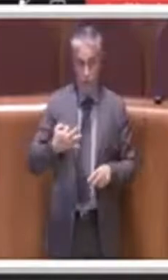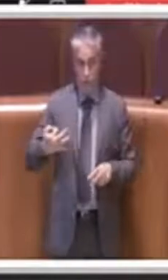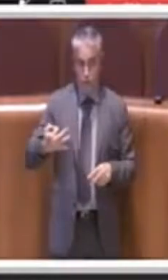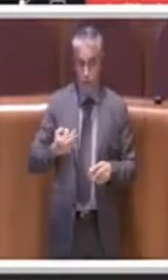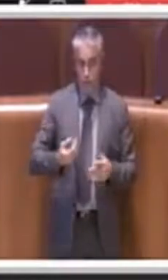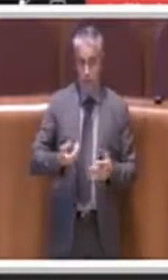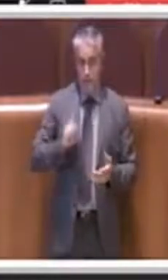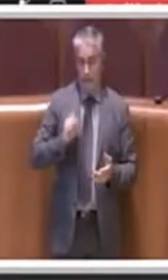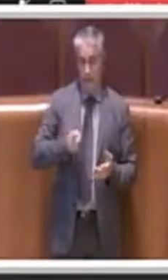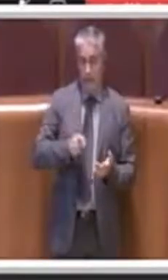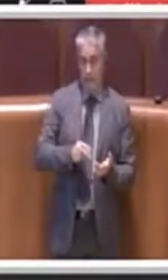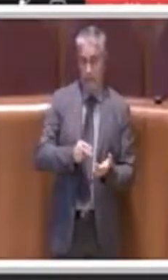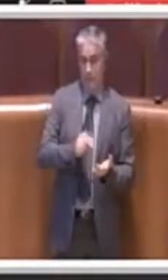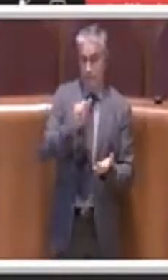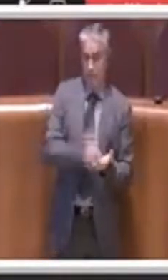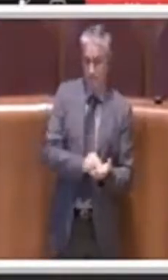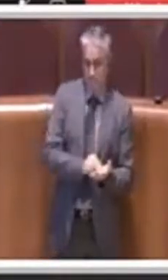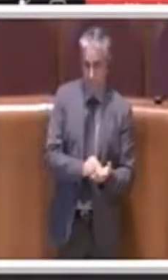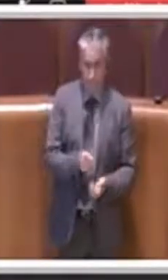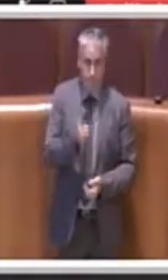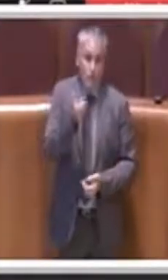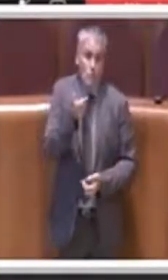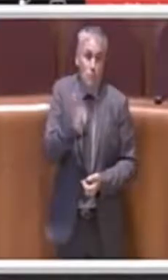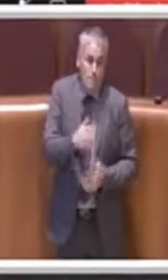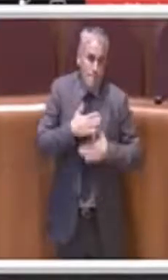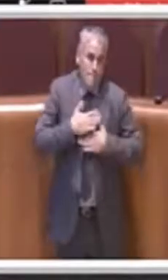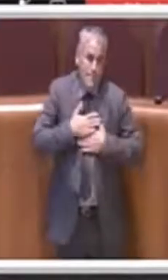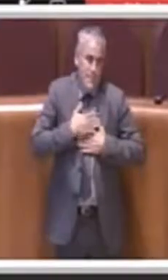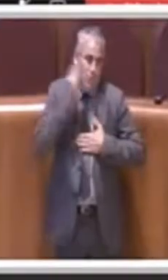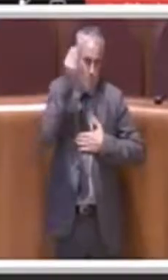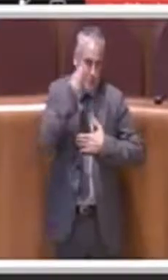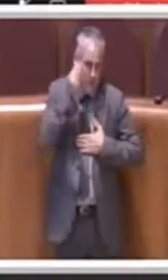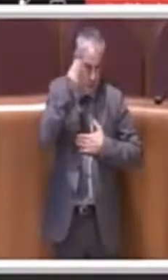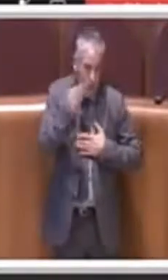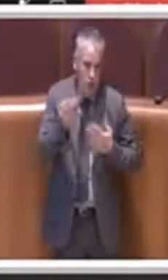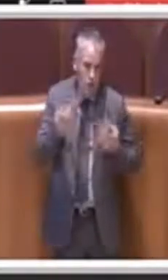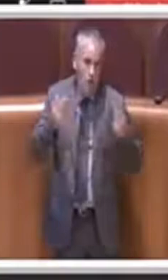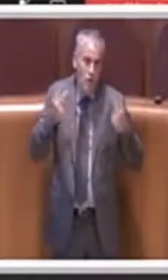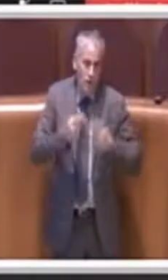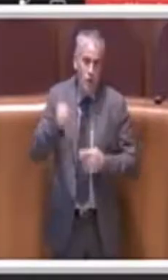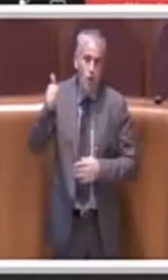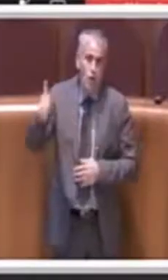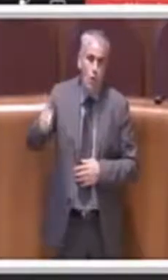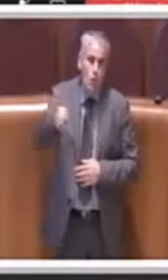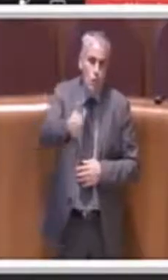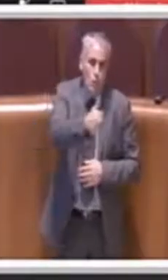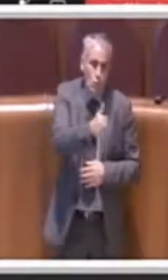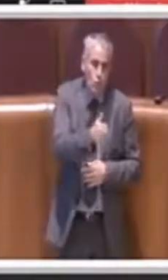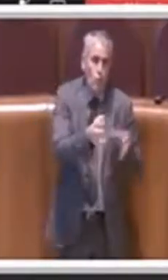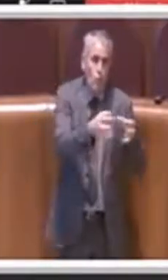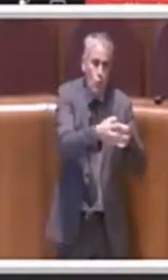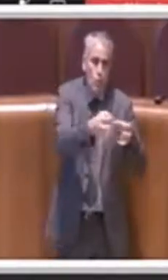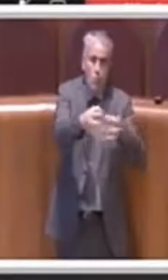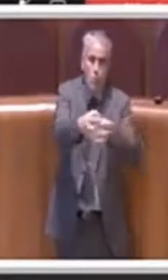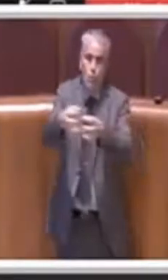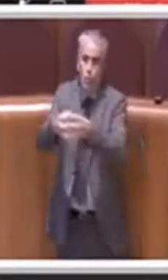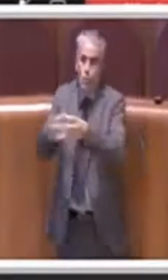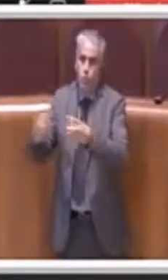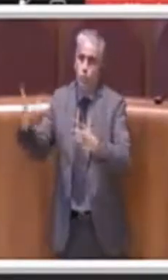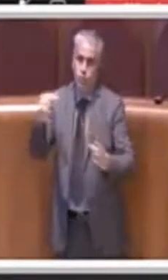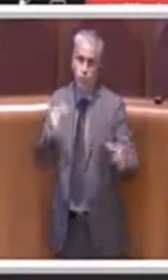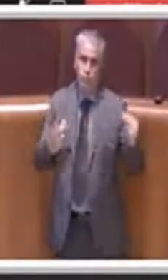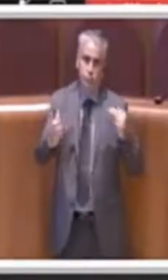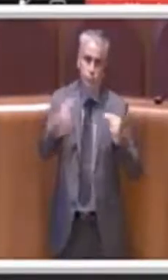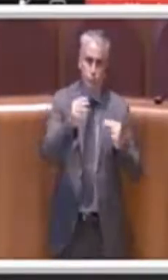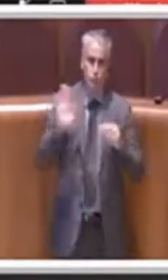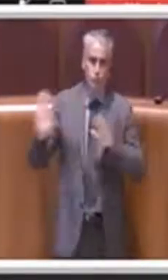non possiamo, dal mio punto di vista, poi per carità ciascuno è libero di, anche le altre forze politiche, di affermare quello che vogliono, però da questo